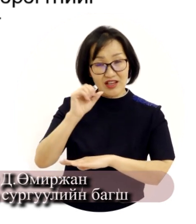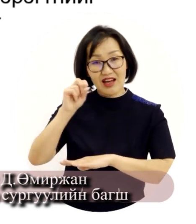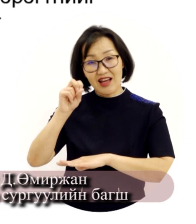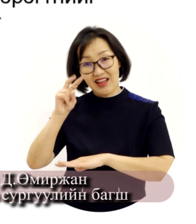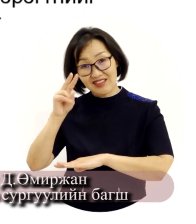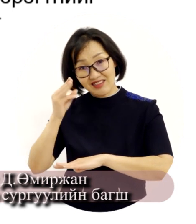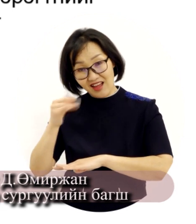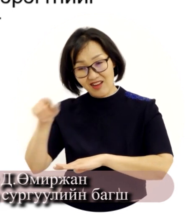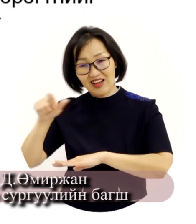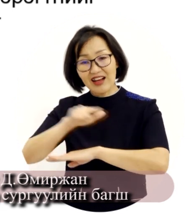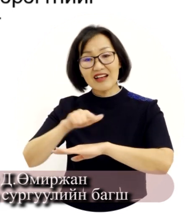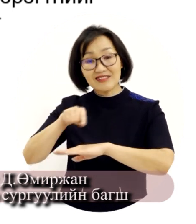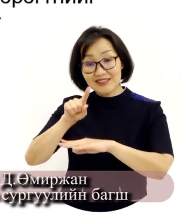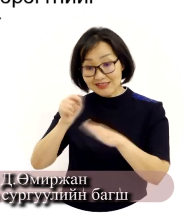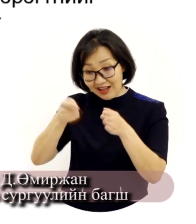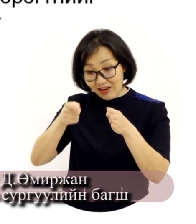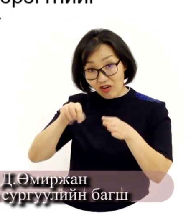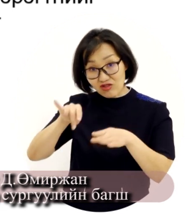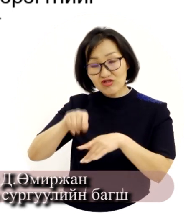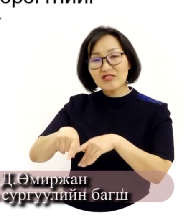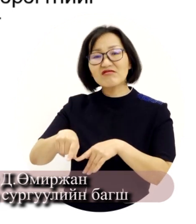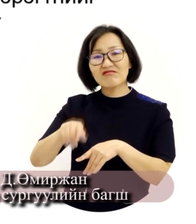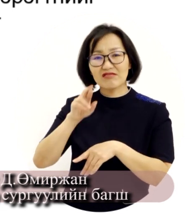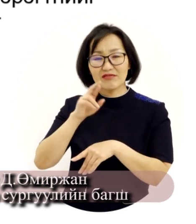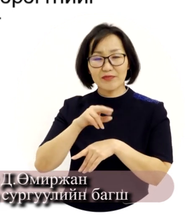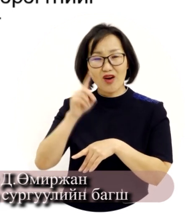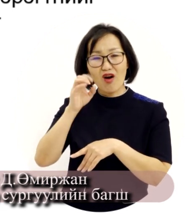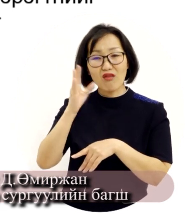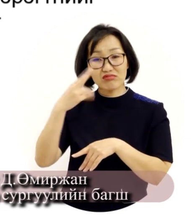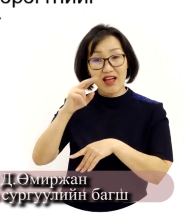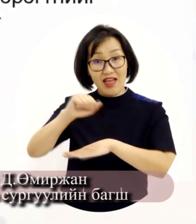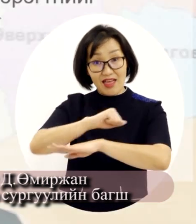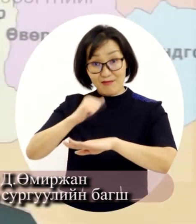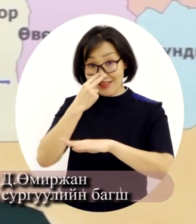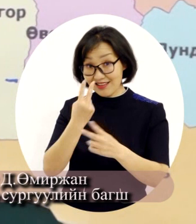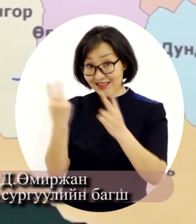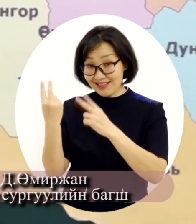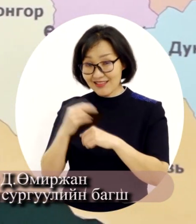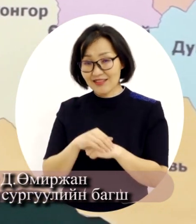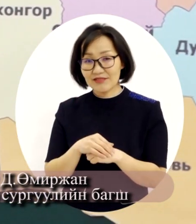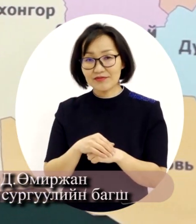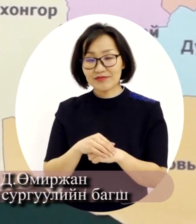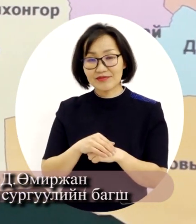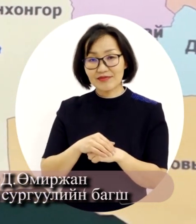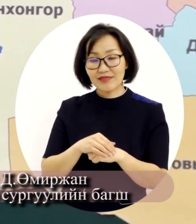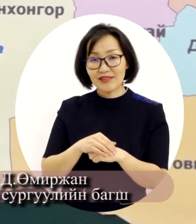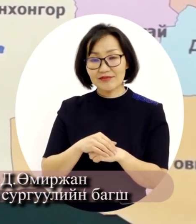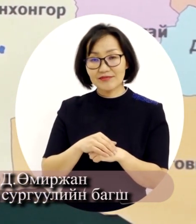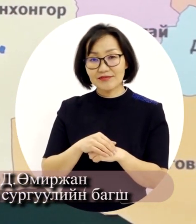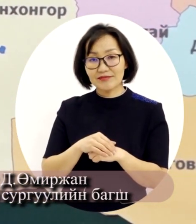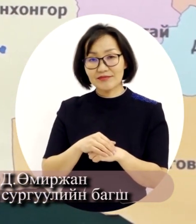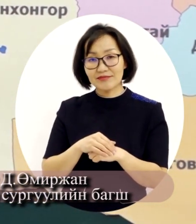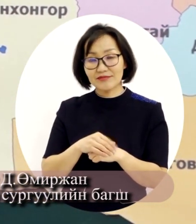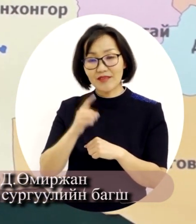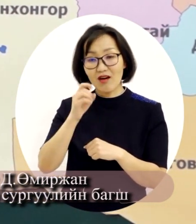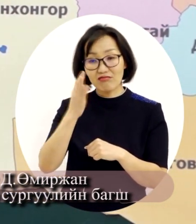Ямаң-Ус жартасында үш атқа жеккен күймелі арбаның суреті. Қауда аймағы